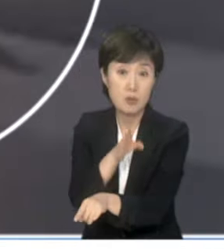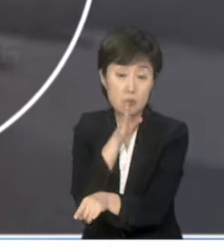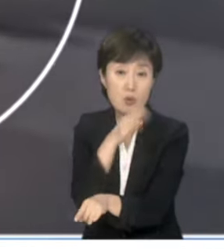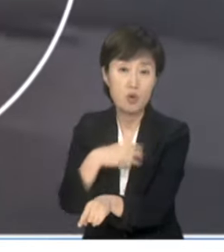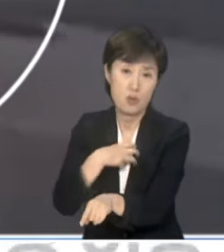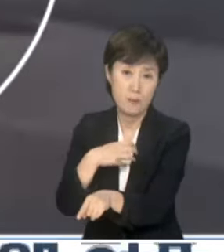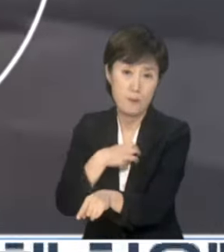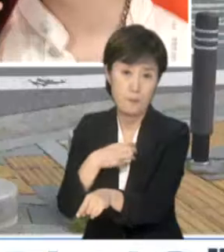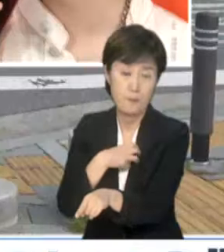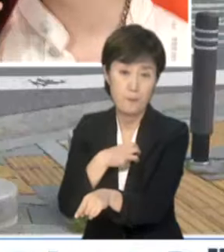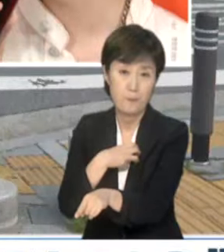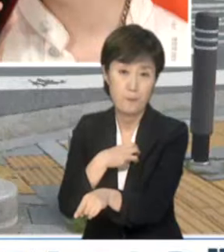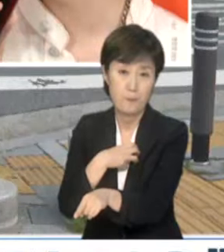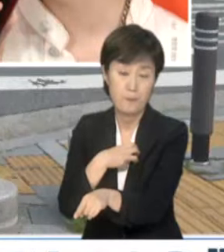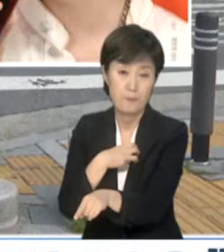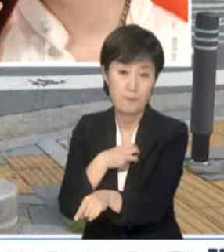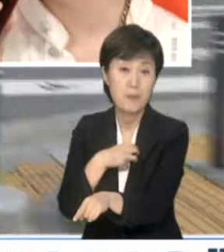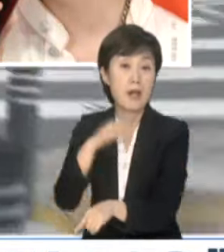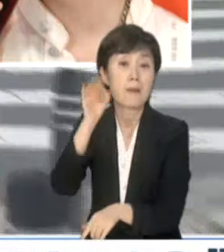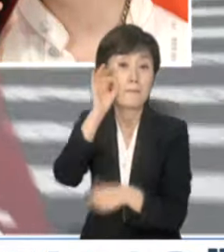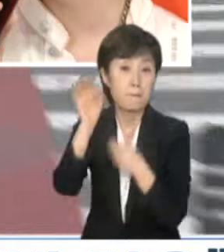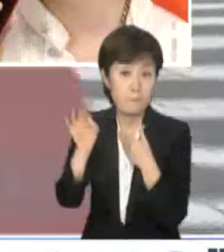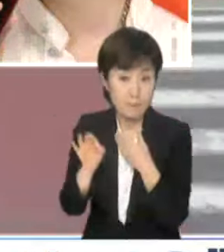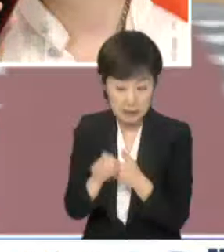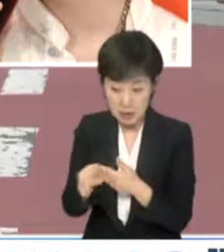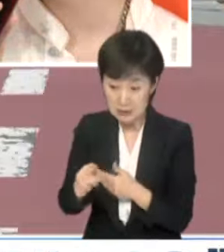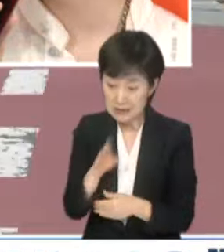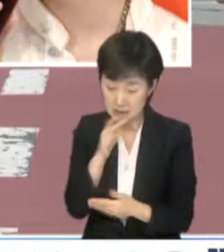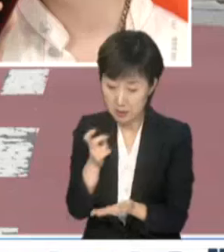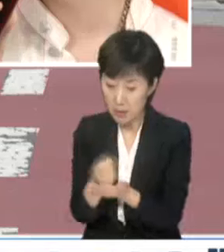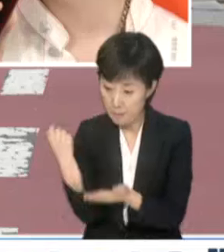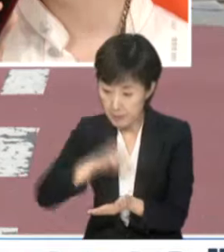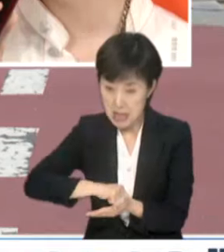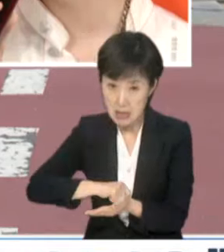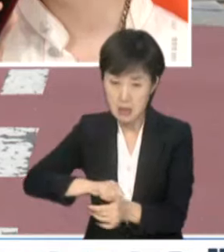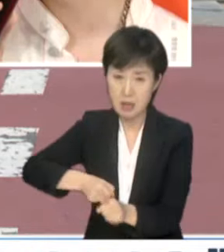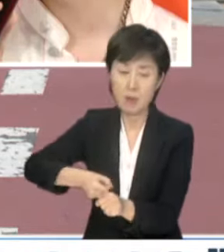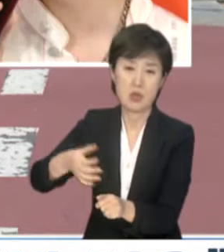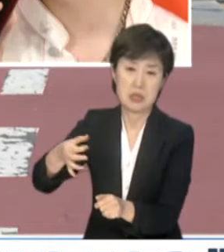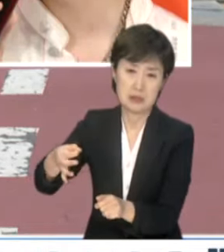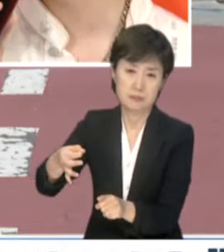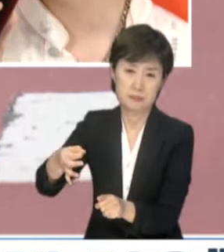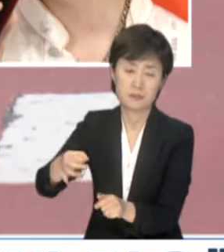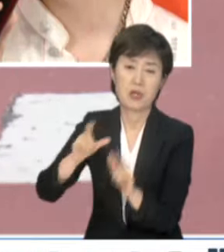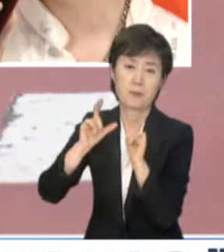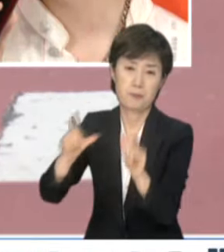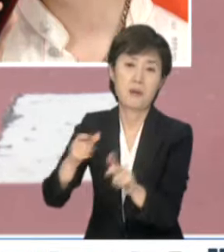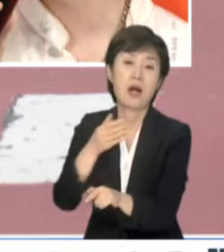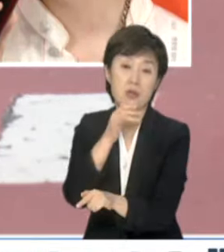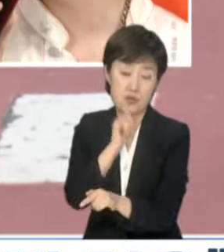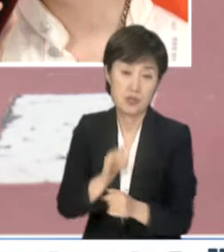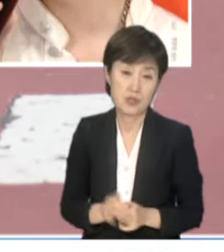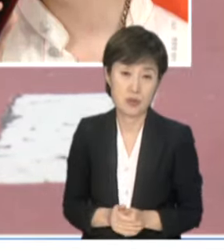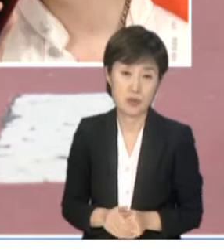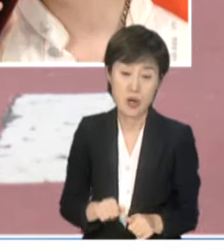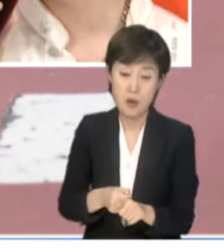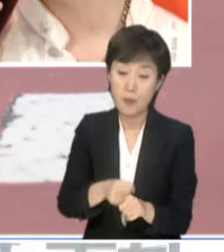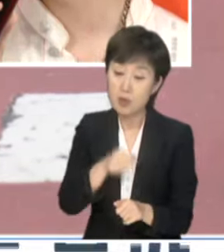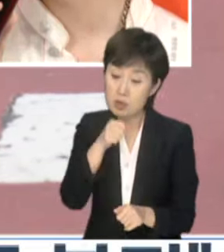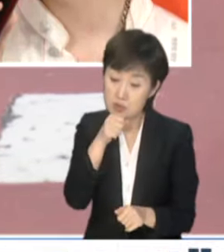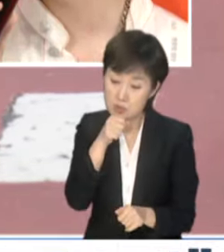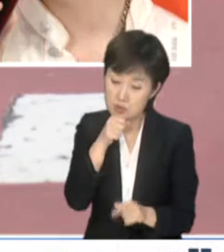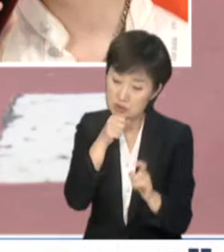위험성이 크기 때문이고요. 이게 만약에 위반되는 경우에는 범칙금 그리고 과태료가 부과되도록 되어 있고 벌점도